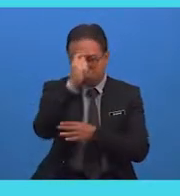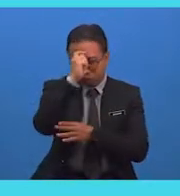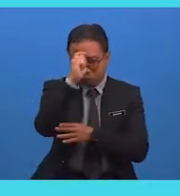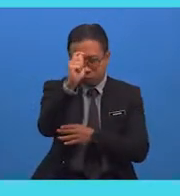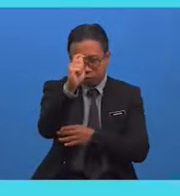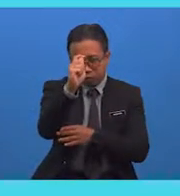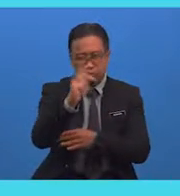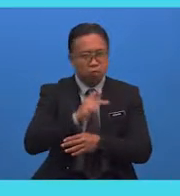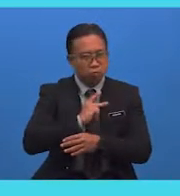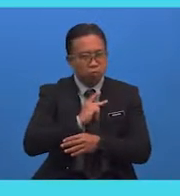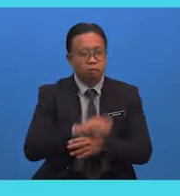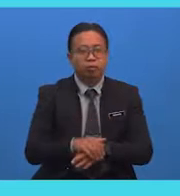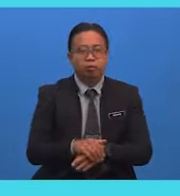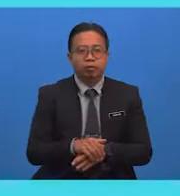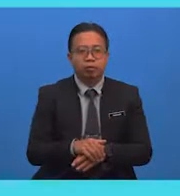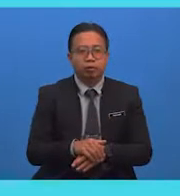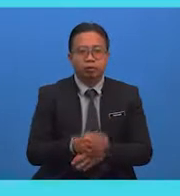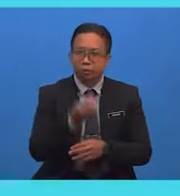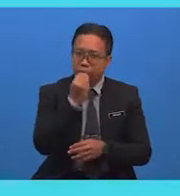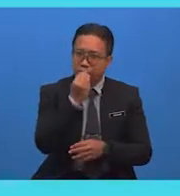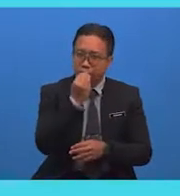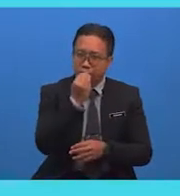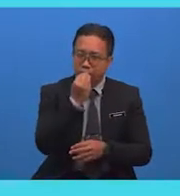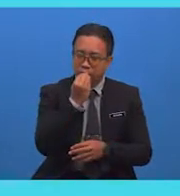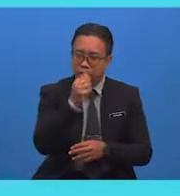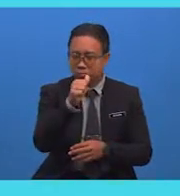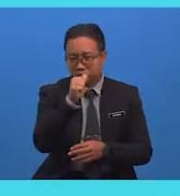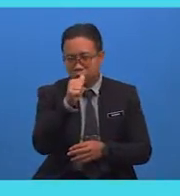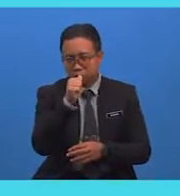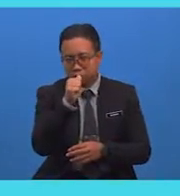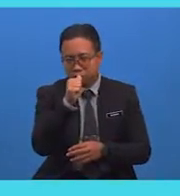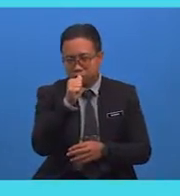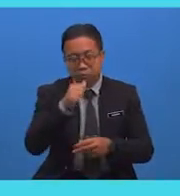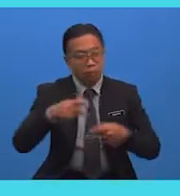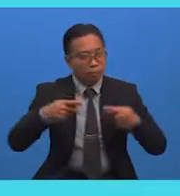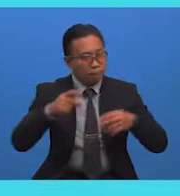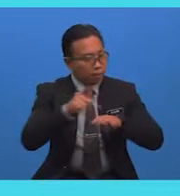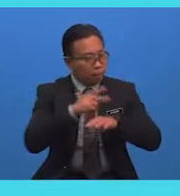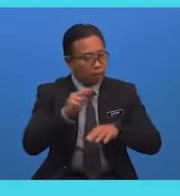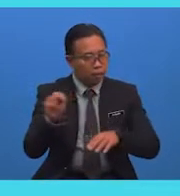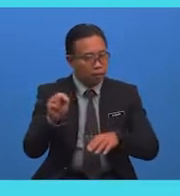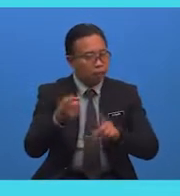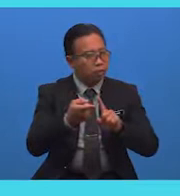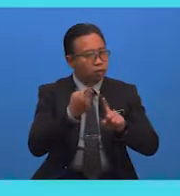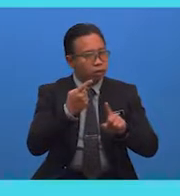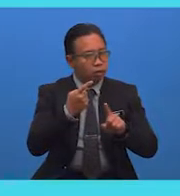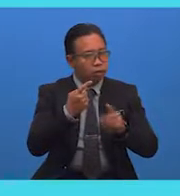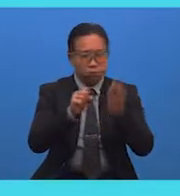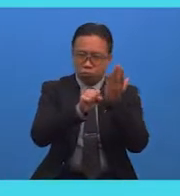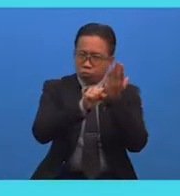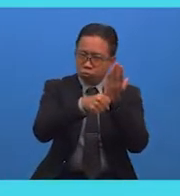wahai Tuhanku," sedangkan makanannya, minumannya dan pakaiannya daripada sumber yang